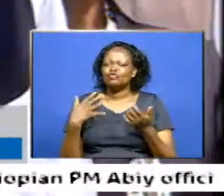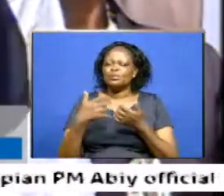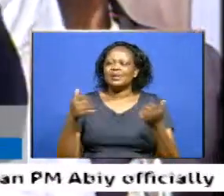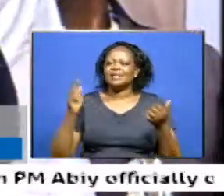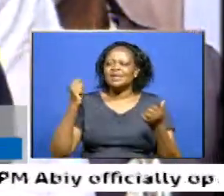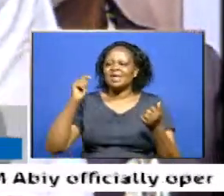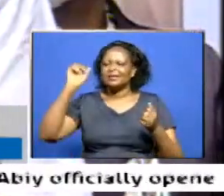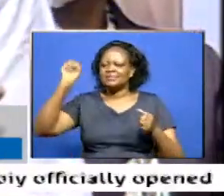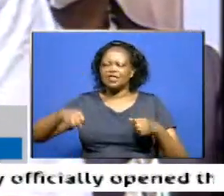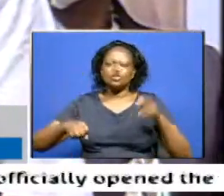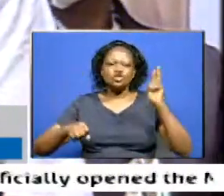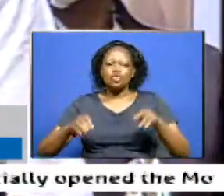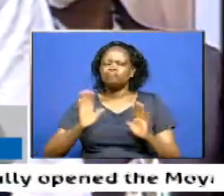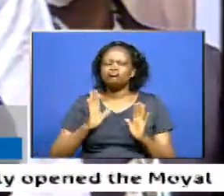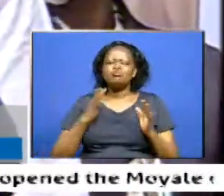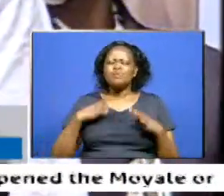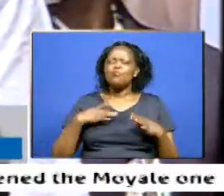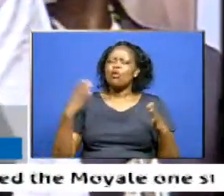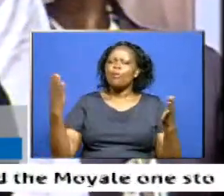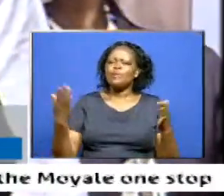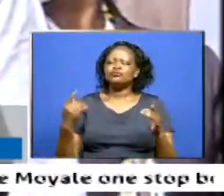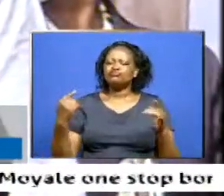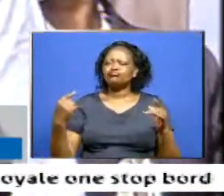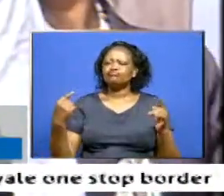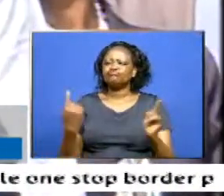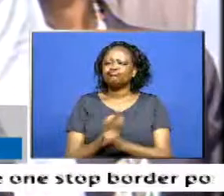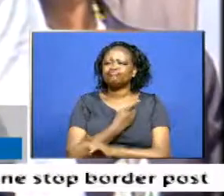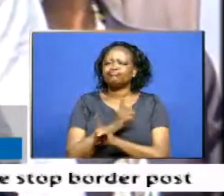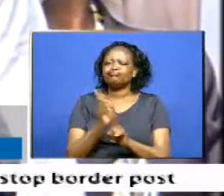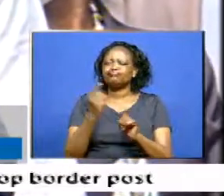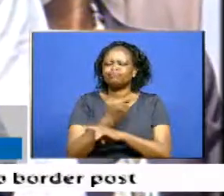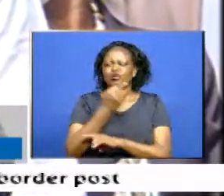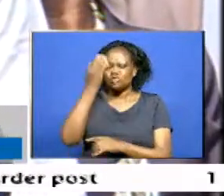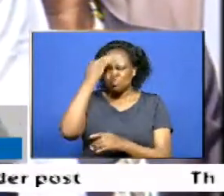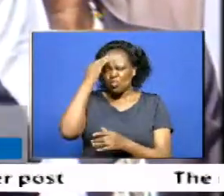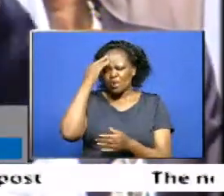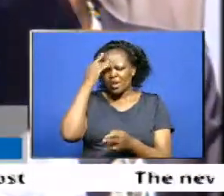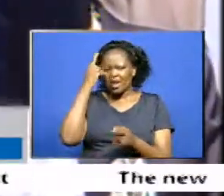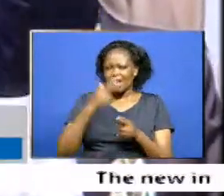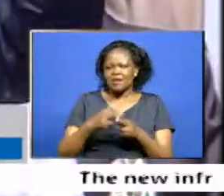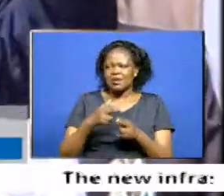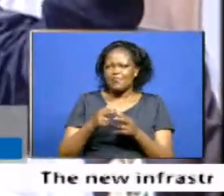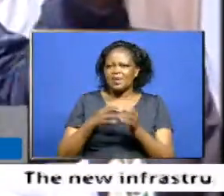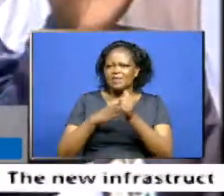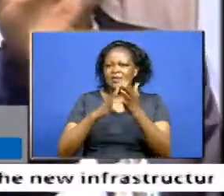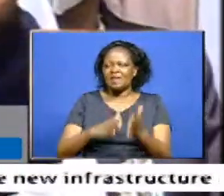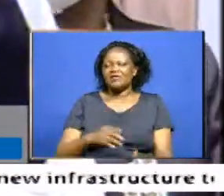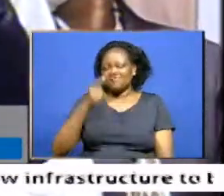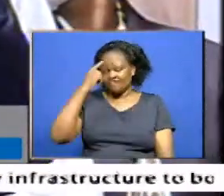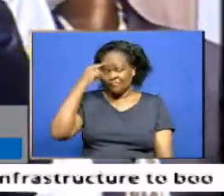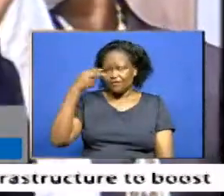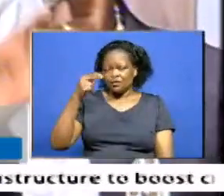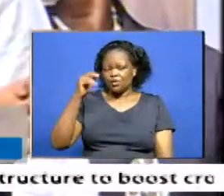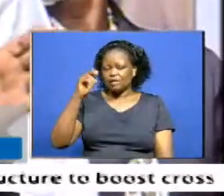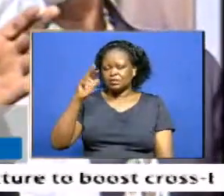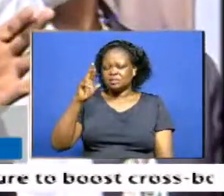Wale wamegawa nchi wanajulikana, ni wale wanasema hawa ni viongozi hasla, na wengine wanasema ni tajiri, dynasties and hustlers.